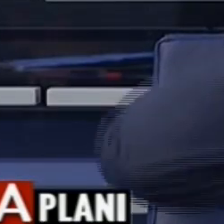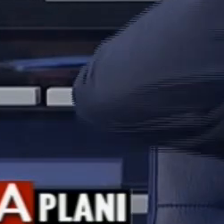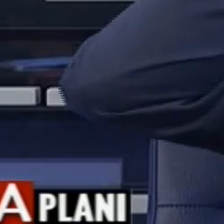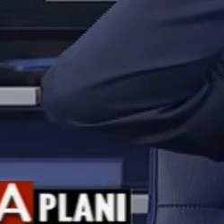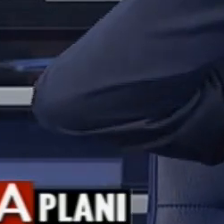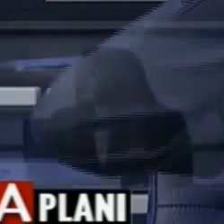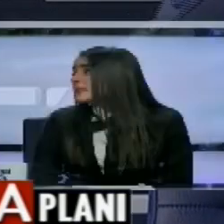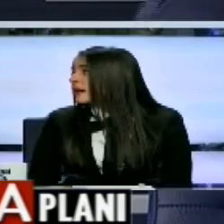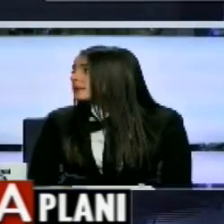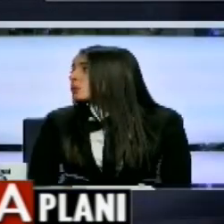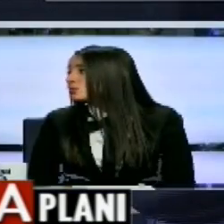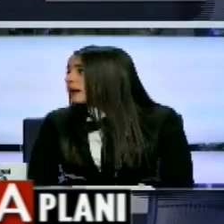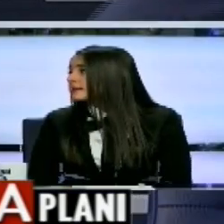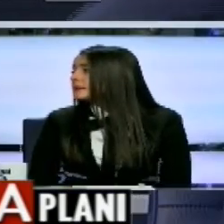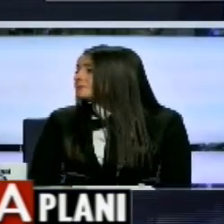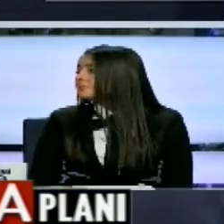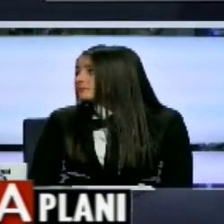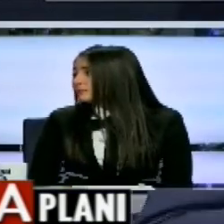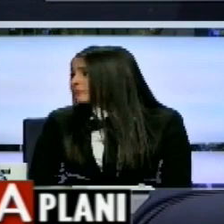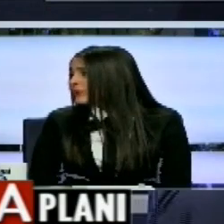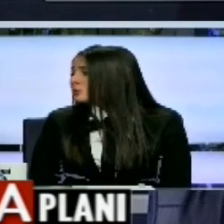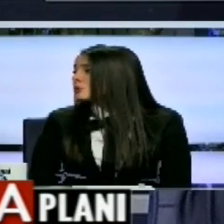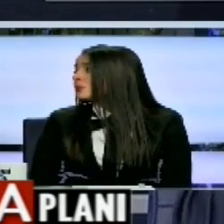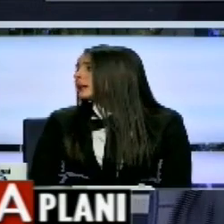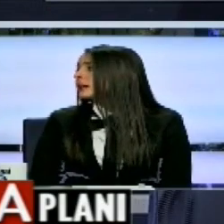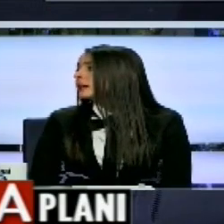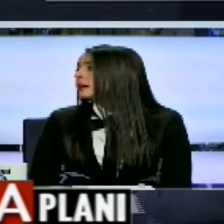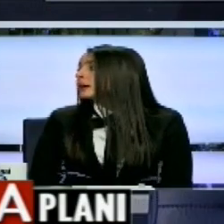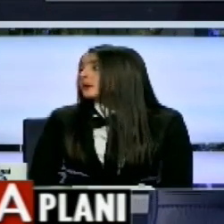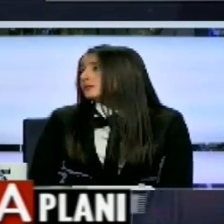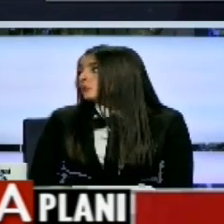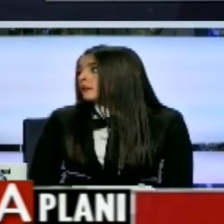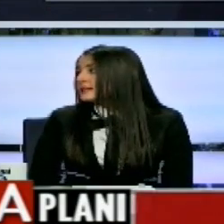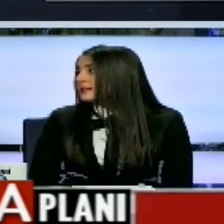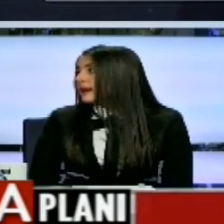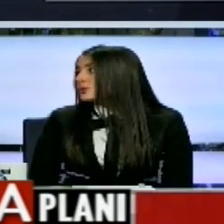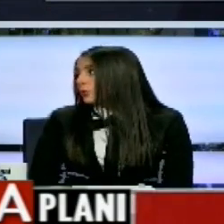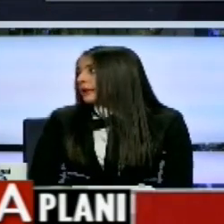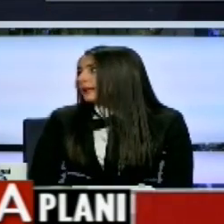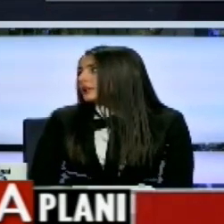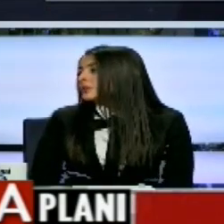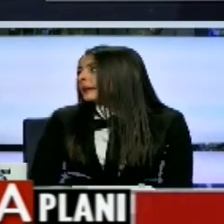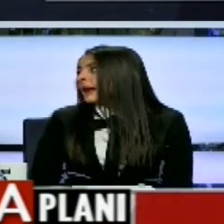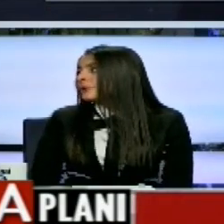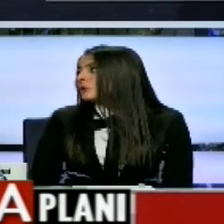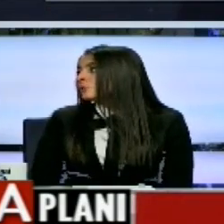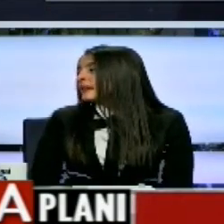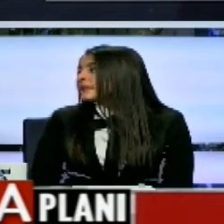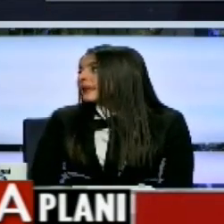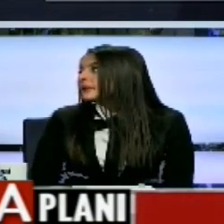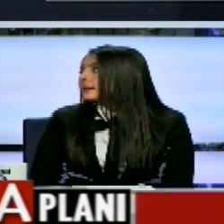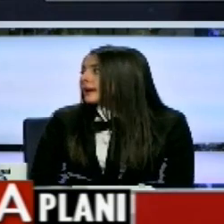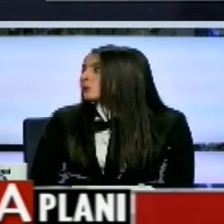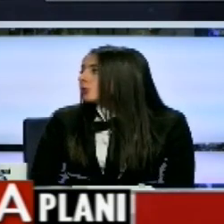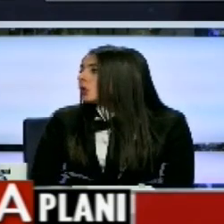Yani üniversitelerde, okullarda biliyorsunuz üniversiteler yok. İşitme engelleri yönelik